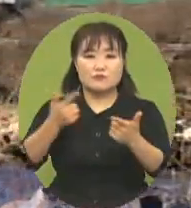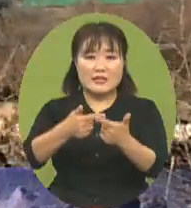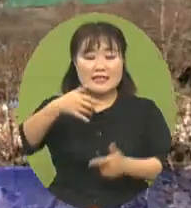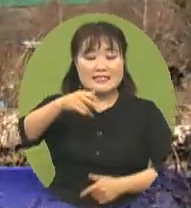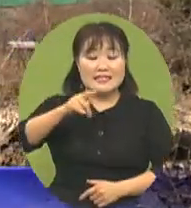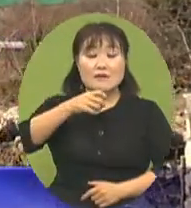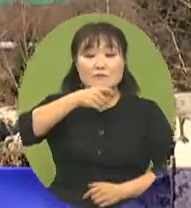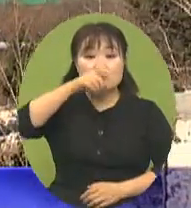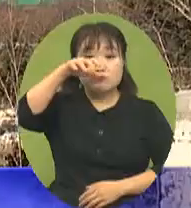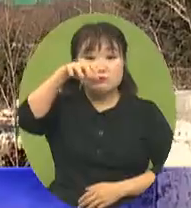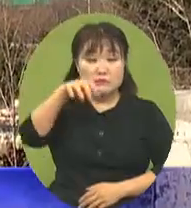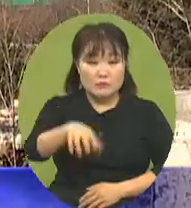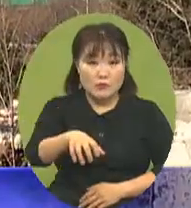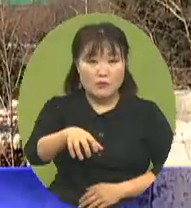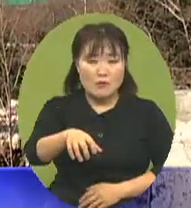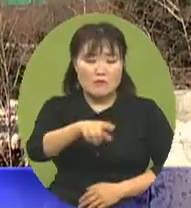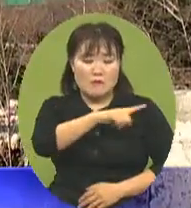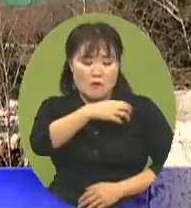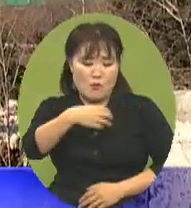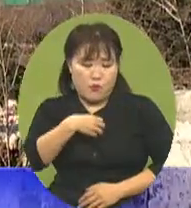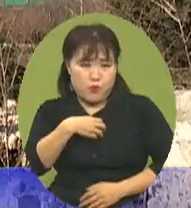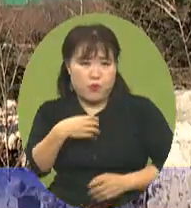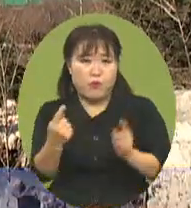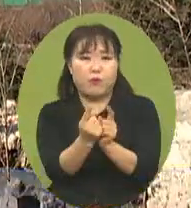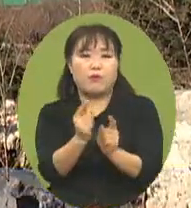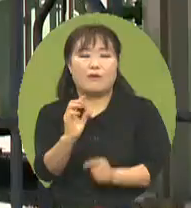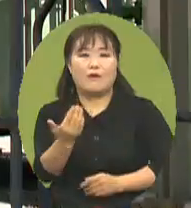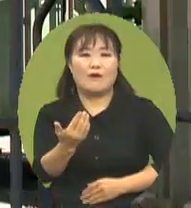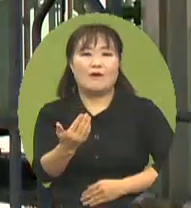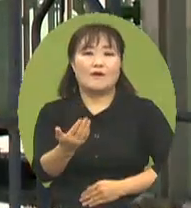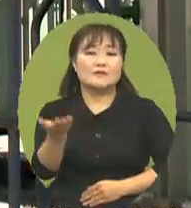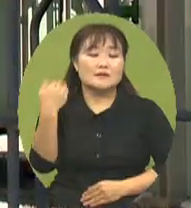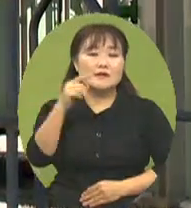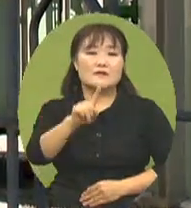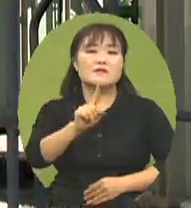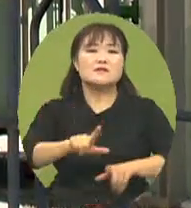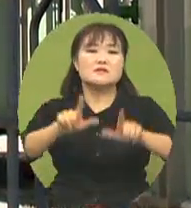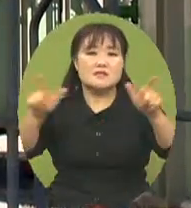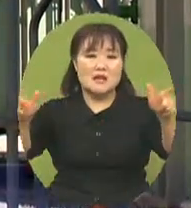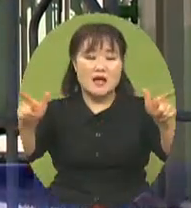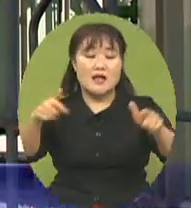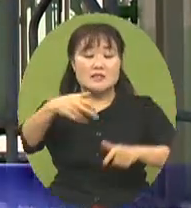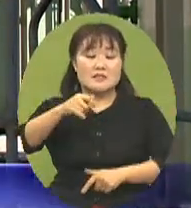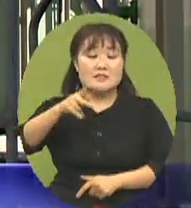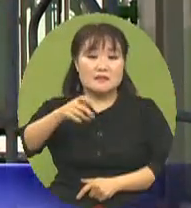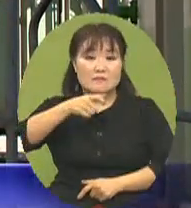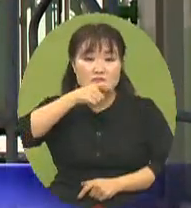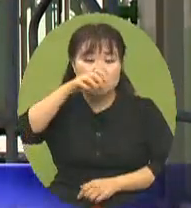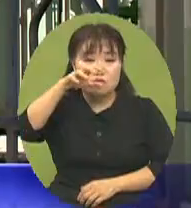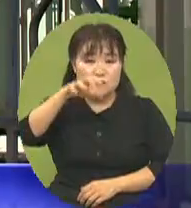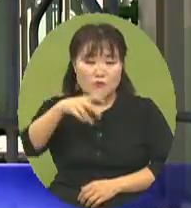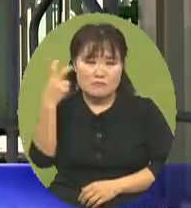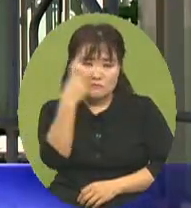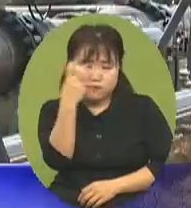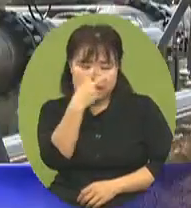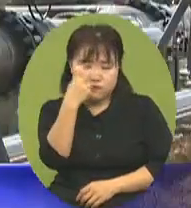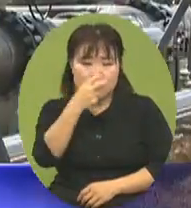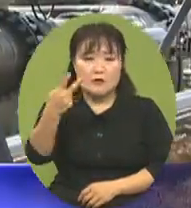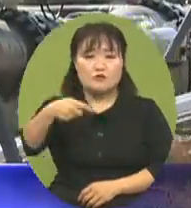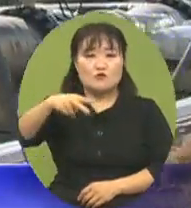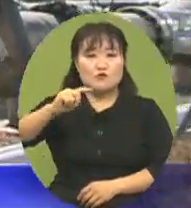부산 기장해수담수화 시설이 최대 위기를 맞았습니다. 지난 1일 기장해수담수화 시설을